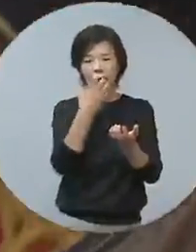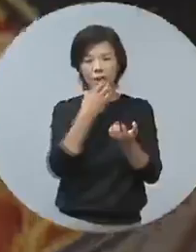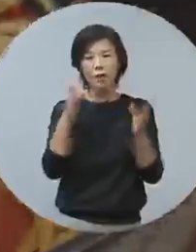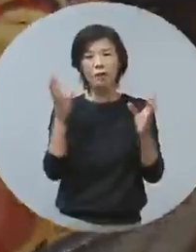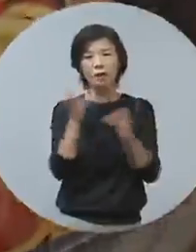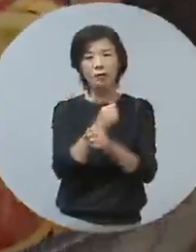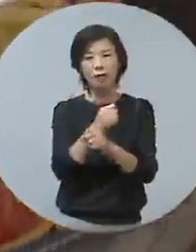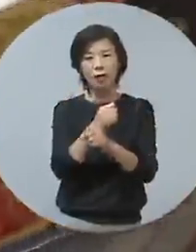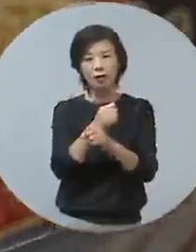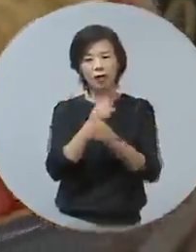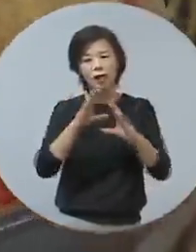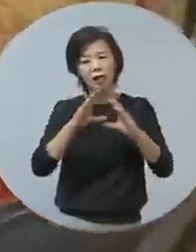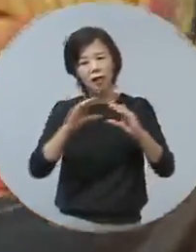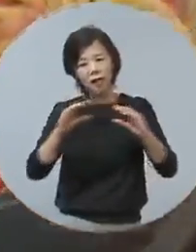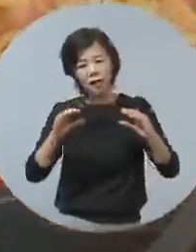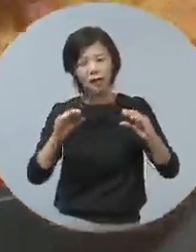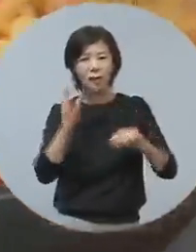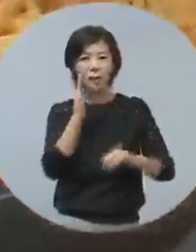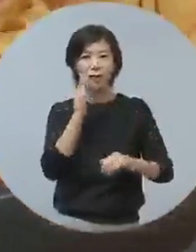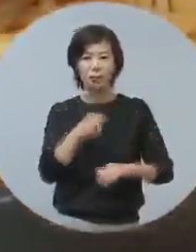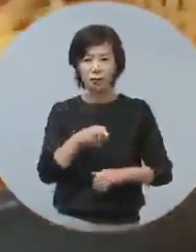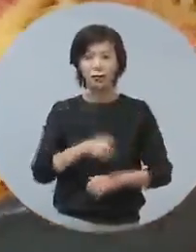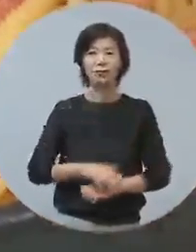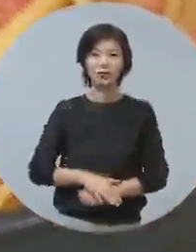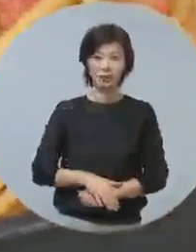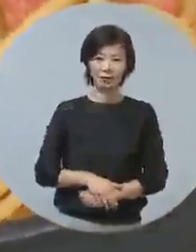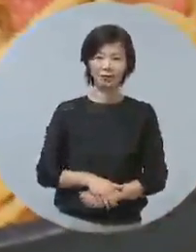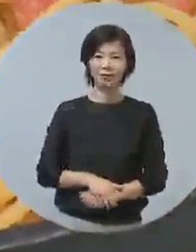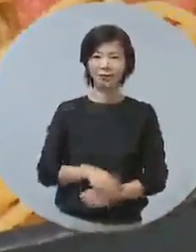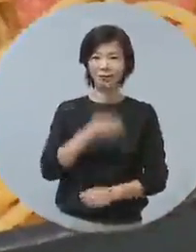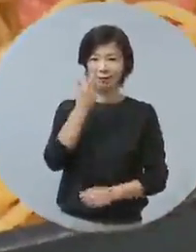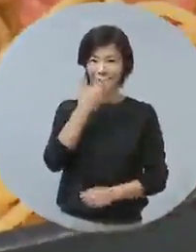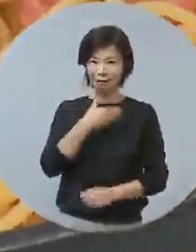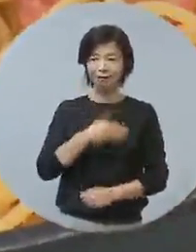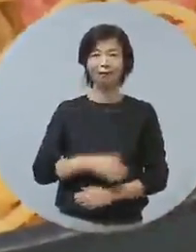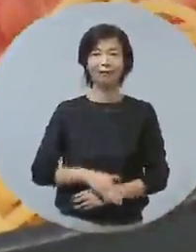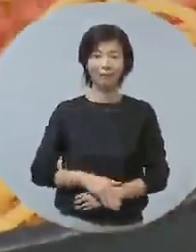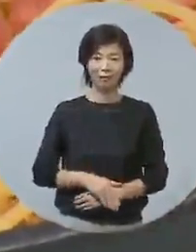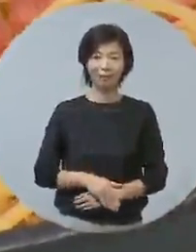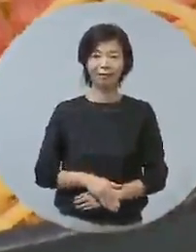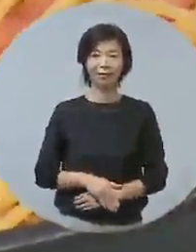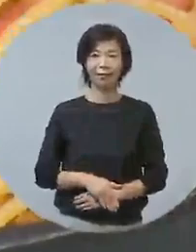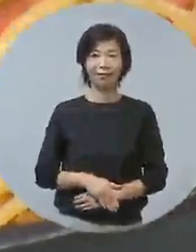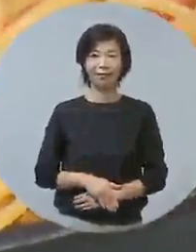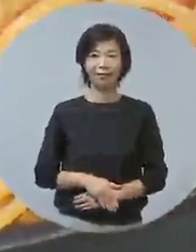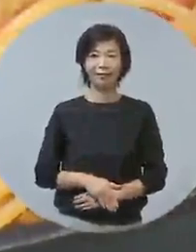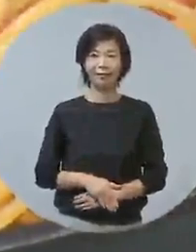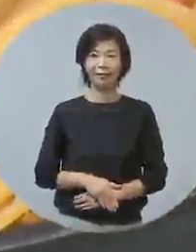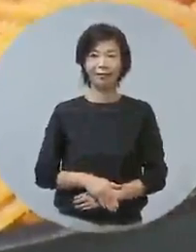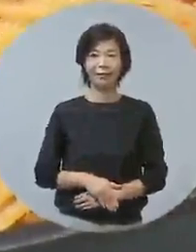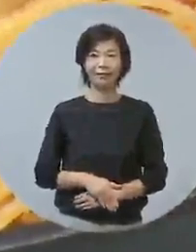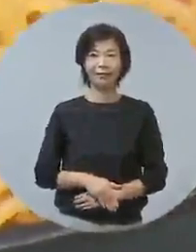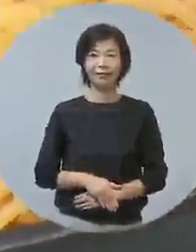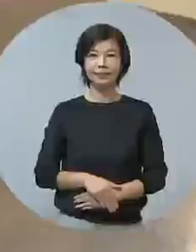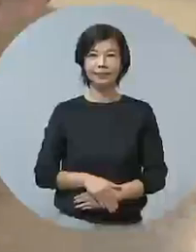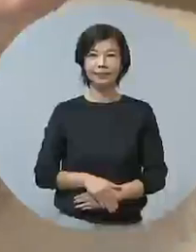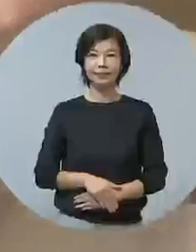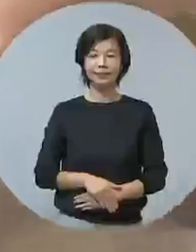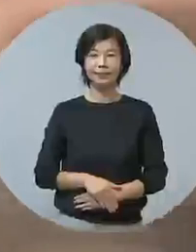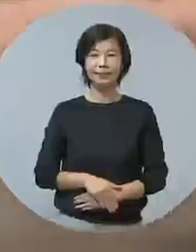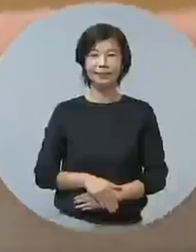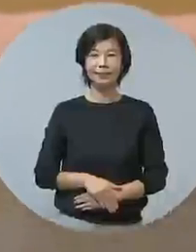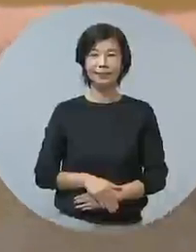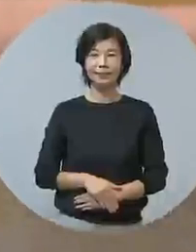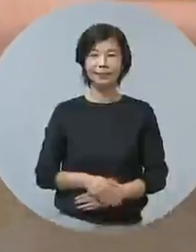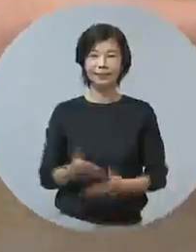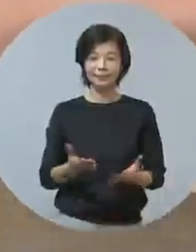味になっていきます。 あ、苦味が取れて、はい、美味しいハーモニーになるんですね。 ハーモニーになります。 はい、